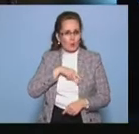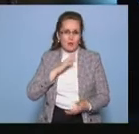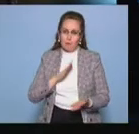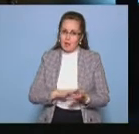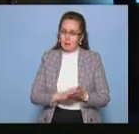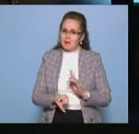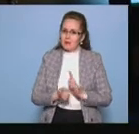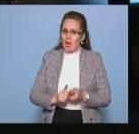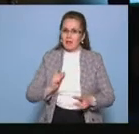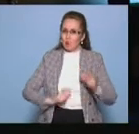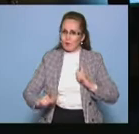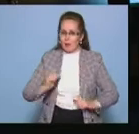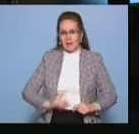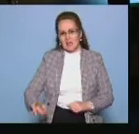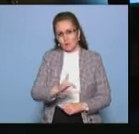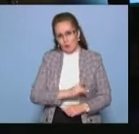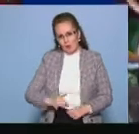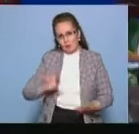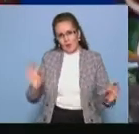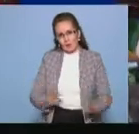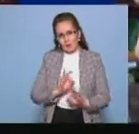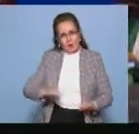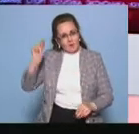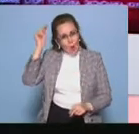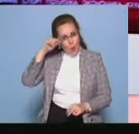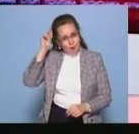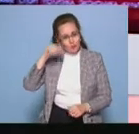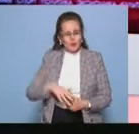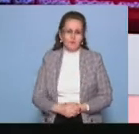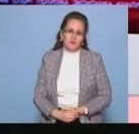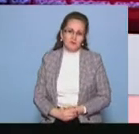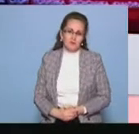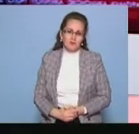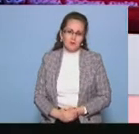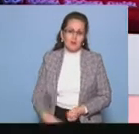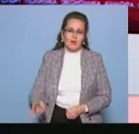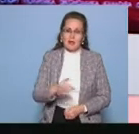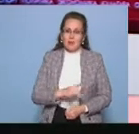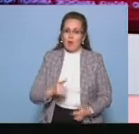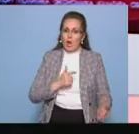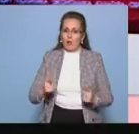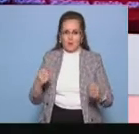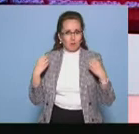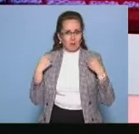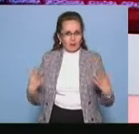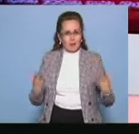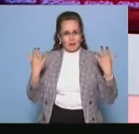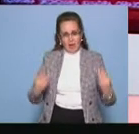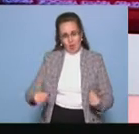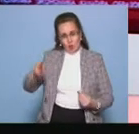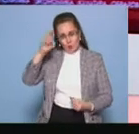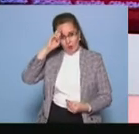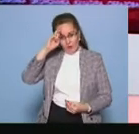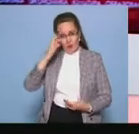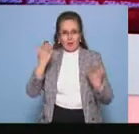премии стали студенты Республиканского музыкального колледжа. Республика готовится к празднованию Дня государственности. В